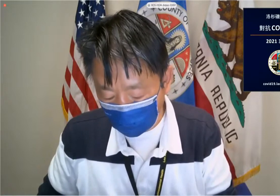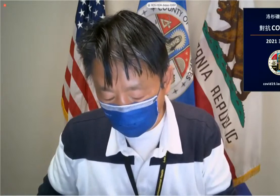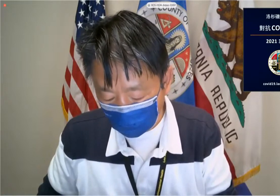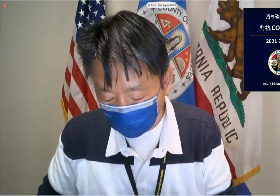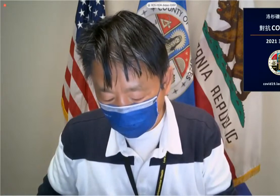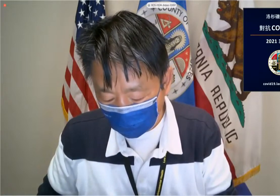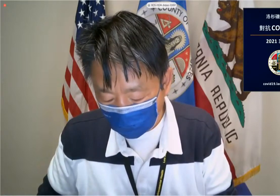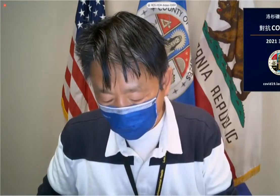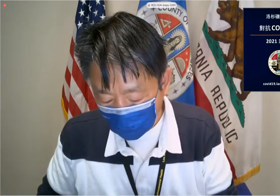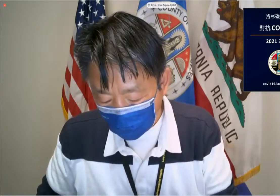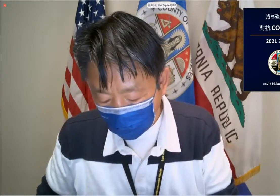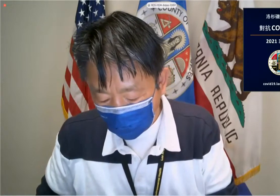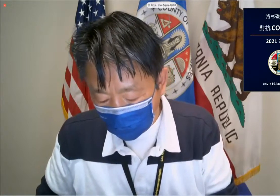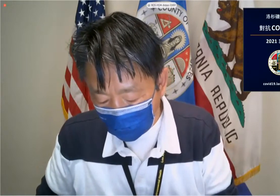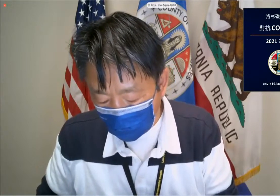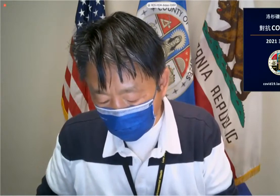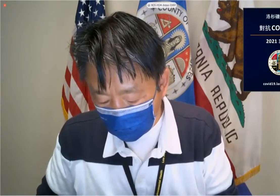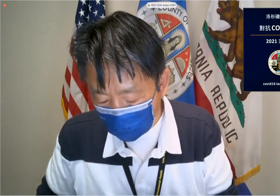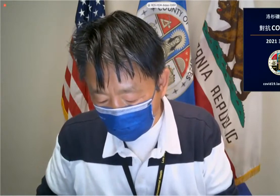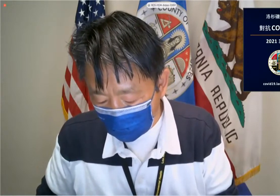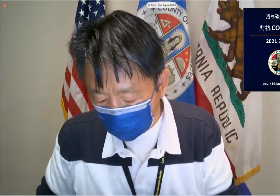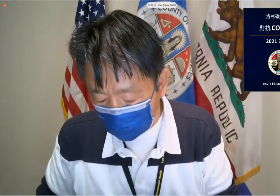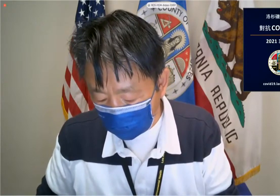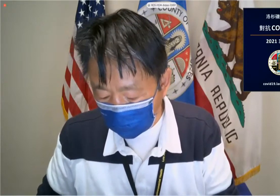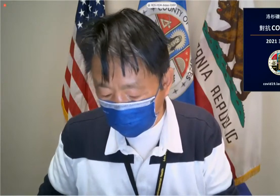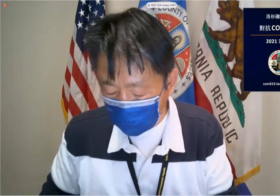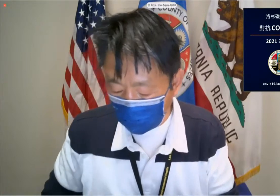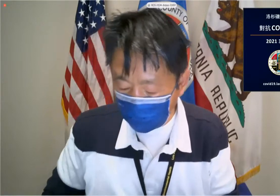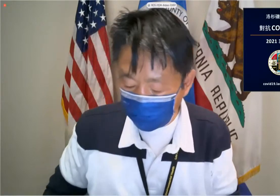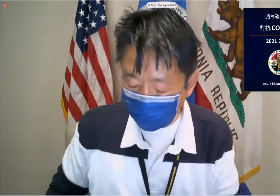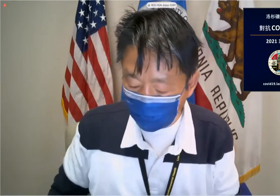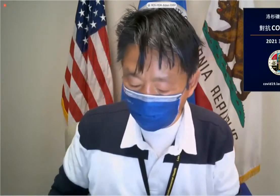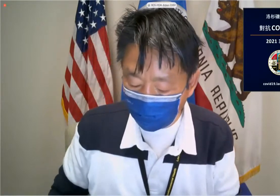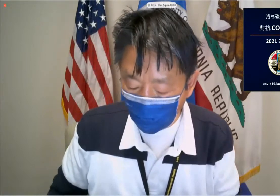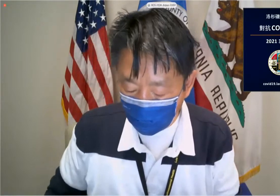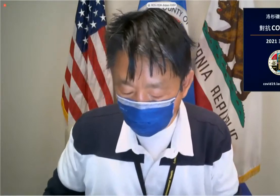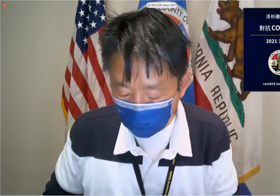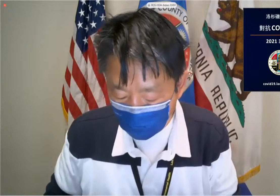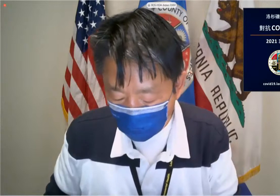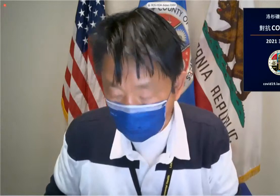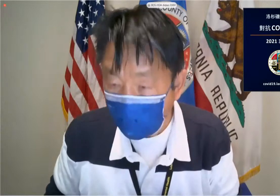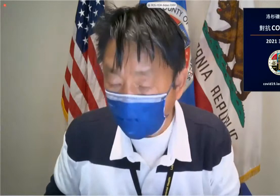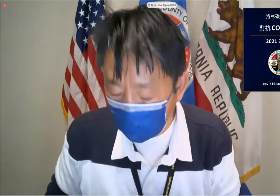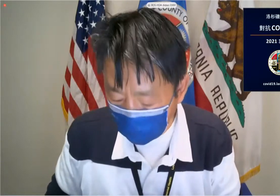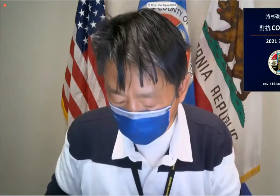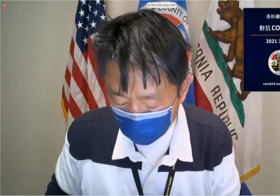作。一些大型连锁食品超市如